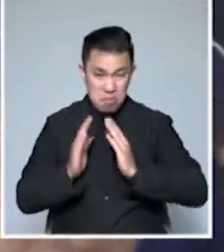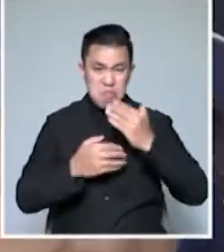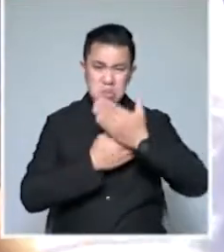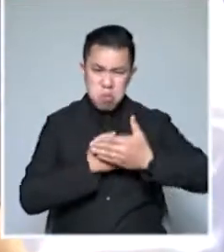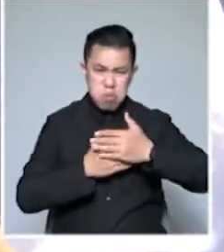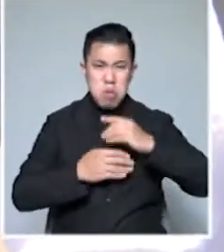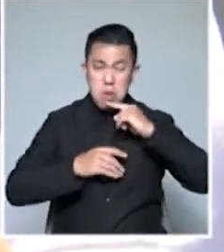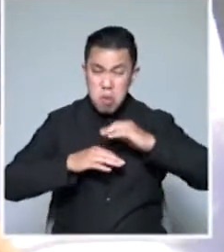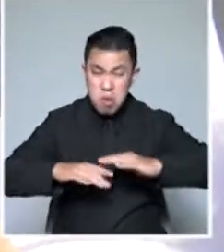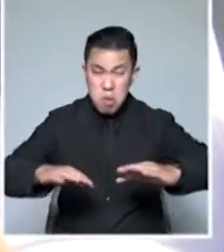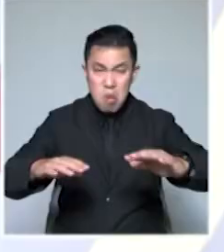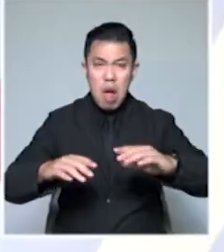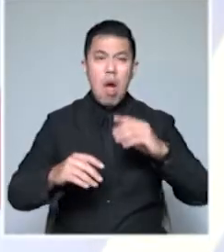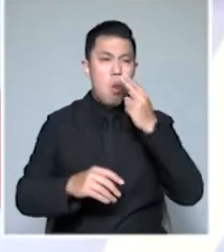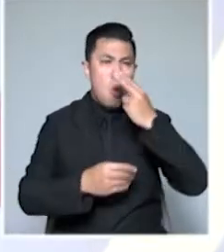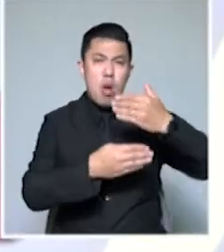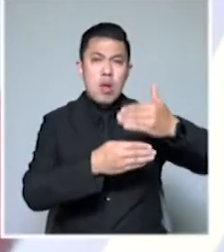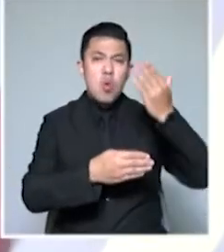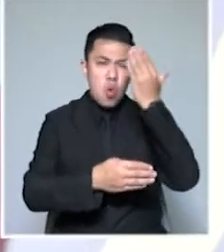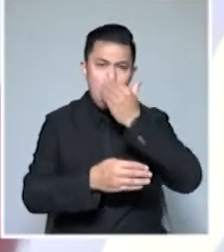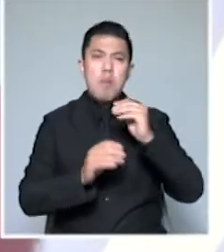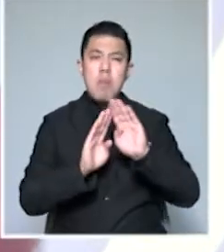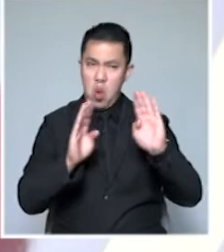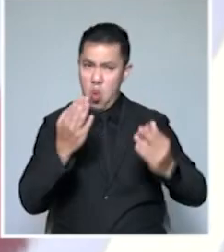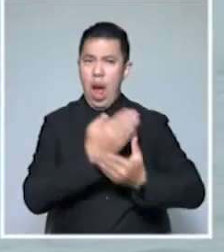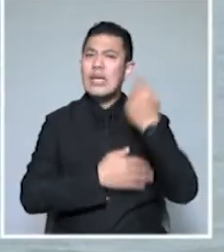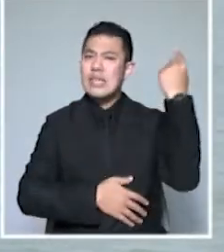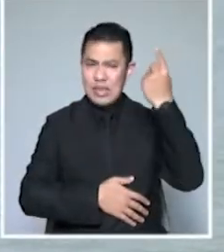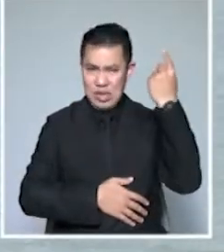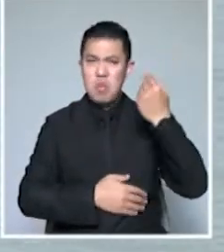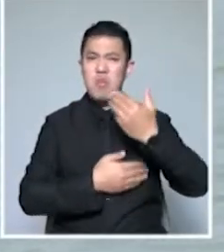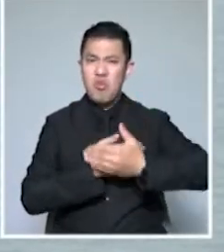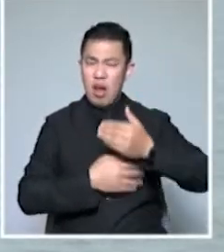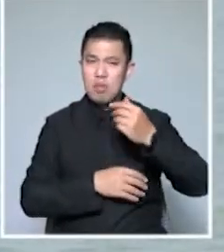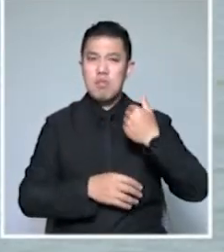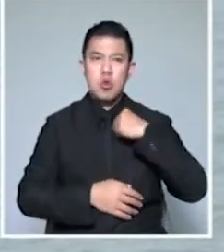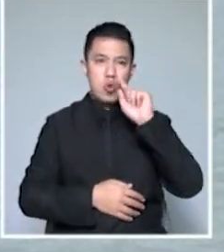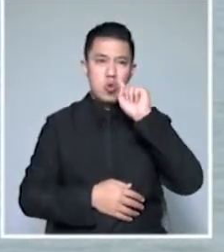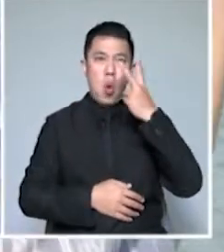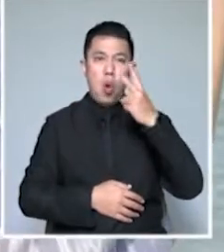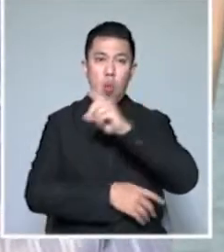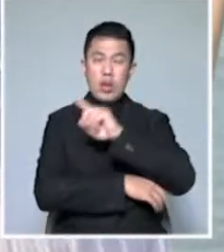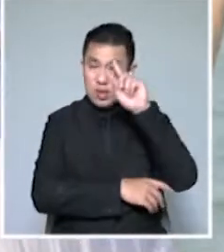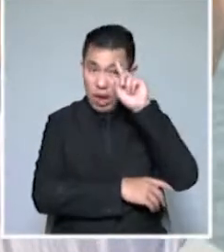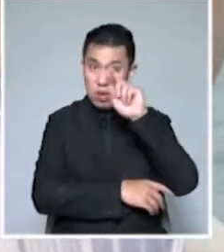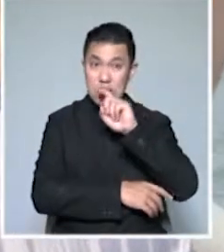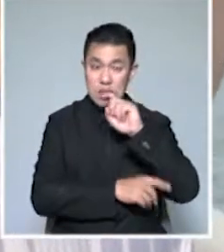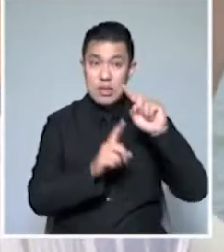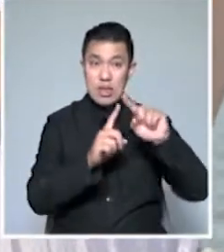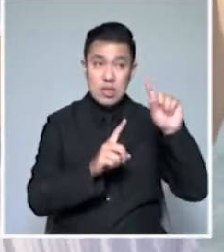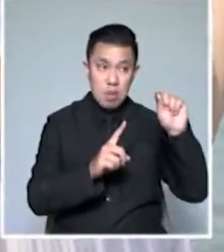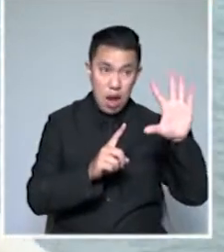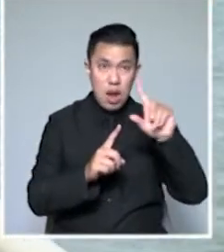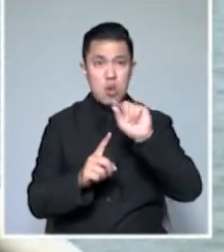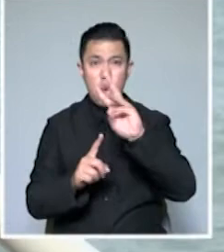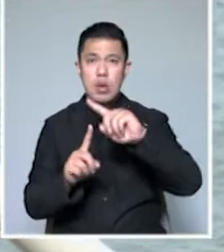สิทธิ์ยังเปิดโอกาสให้นักท่องเที่ยวสัมผัสบรรยากาศการท่องเที่ยวด้วยรถไฟเช่นนี้อีก2รอบคือวันเสาร์อาทิตย์ที่25และ